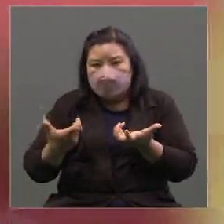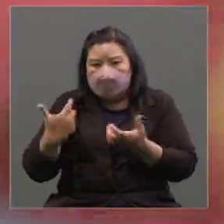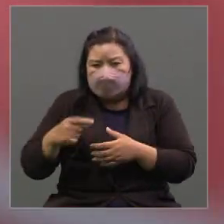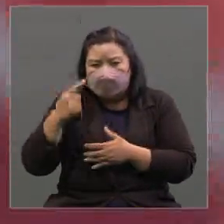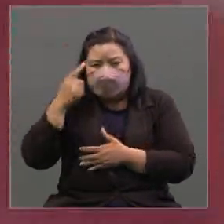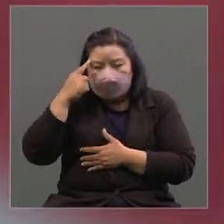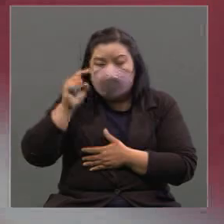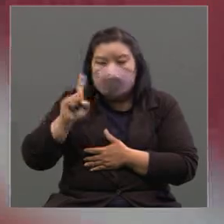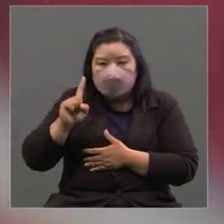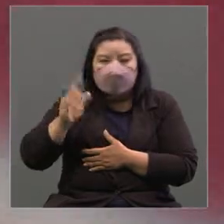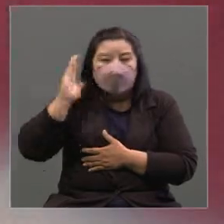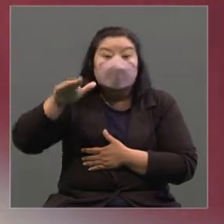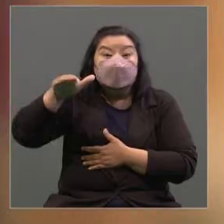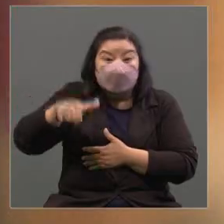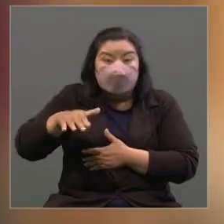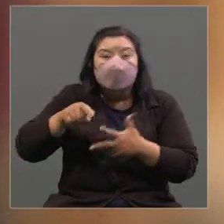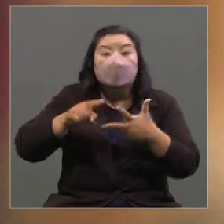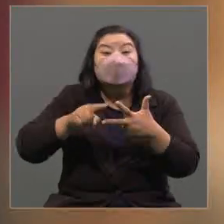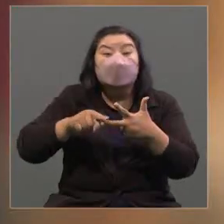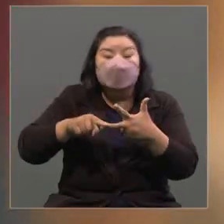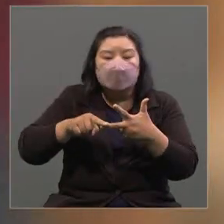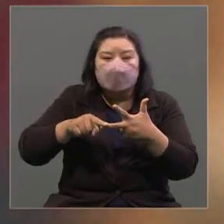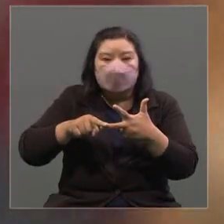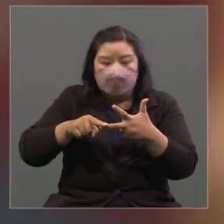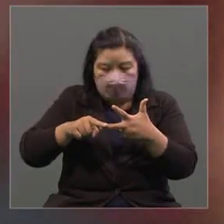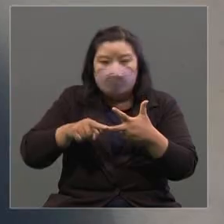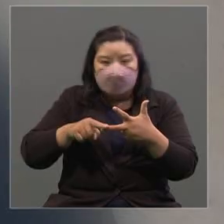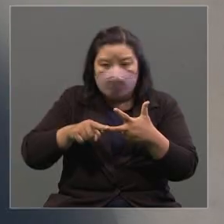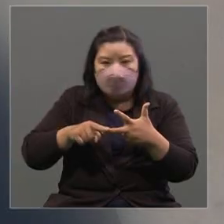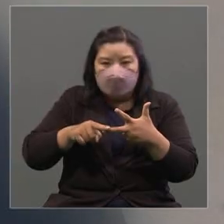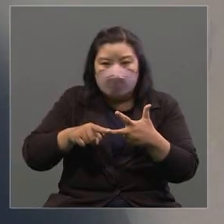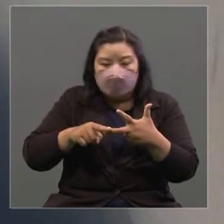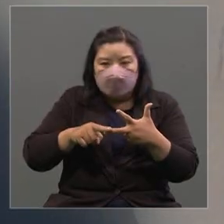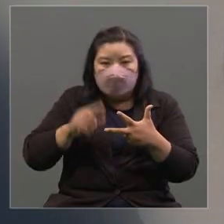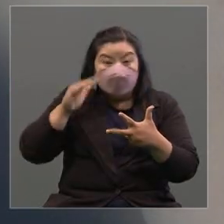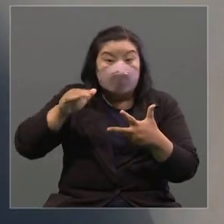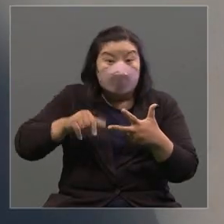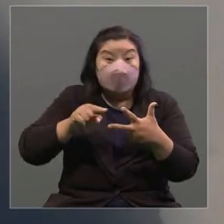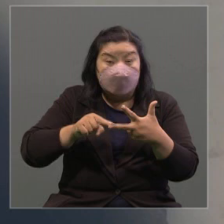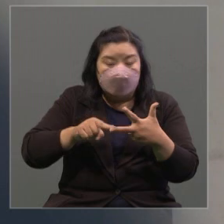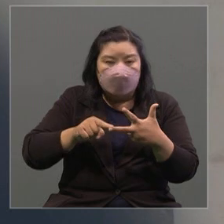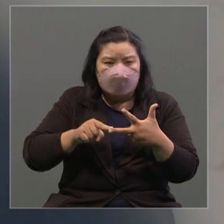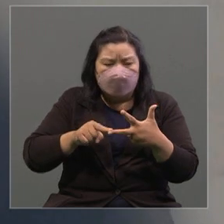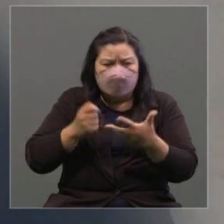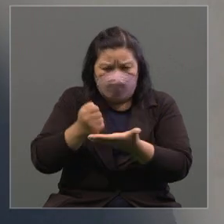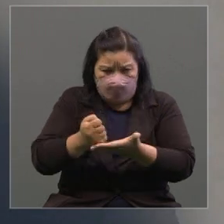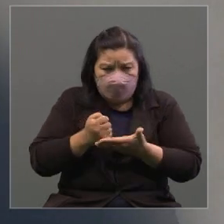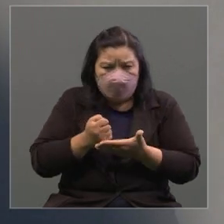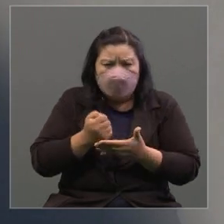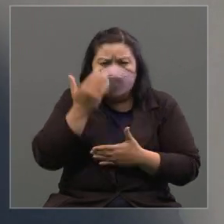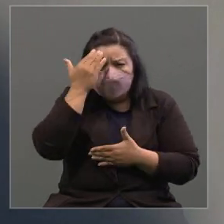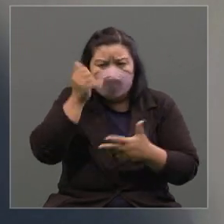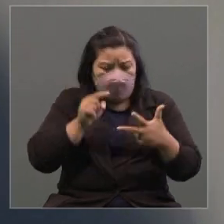ไปร้องขอให้นายสรุดาหรือว่าน้องชายของสามีเธอเนี่ยช่วยแก้ปัญหาเพราะว่าน้องช